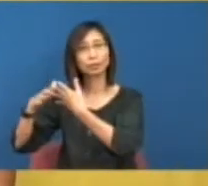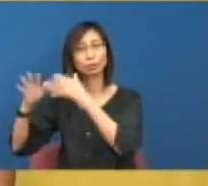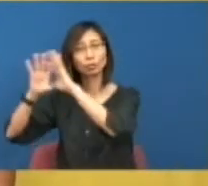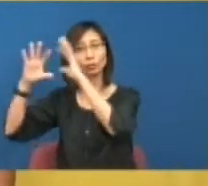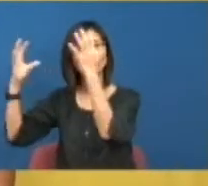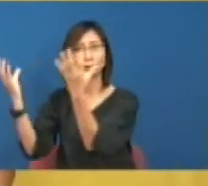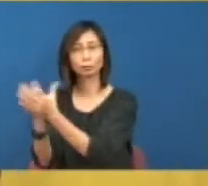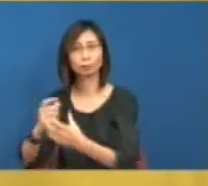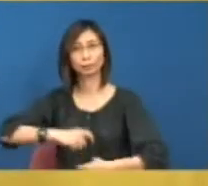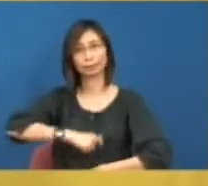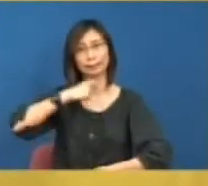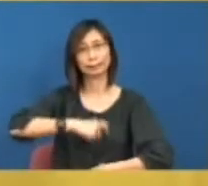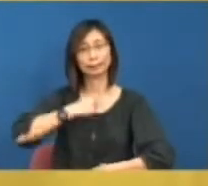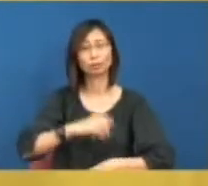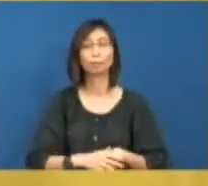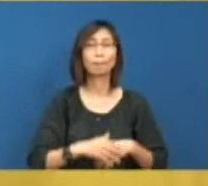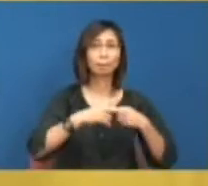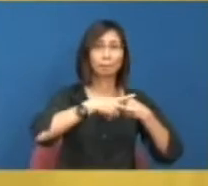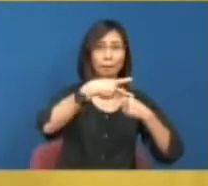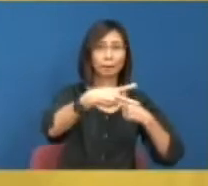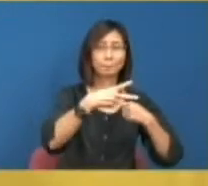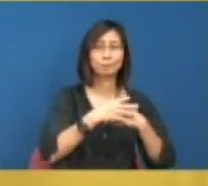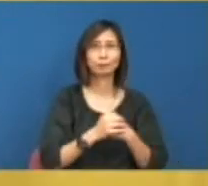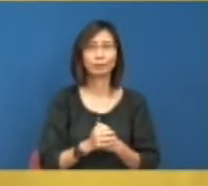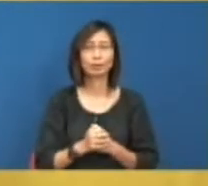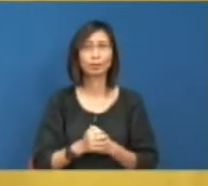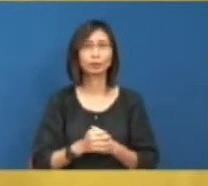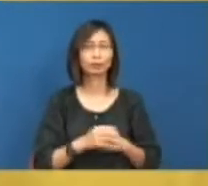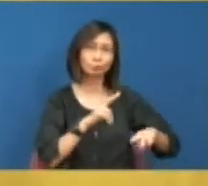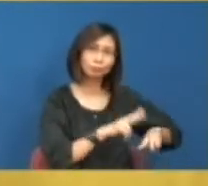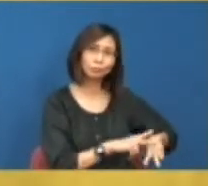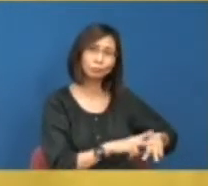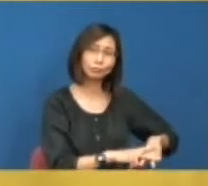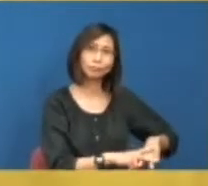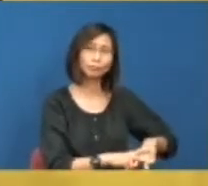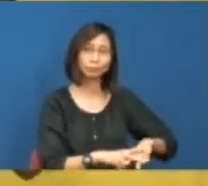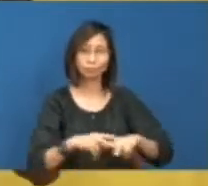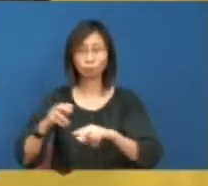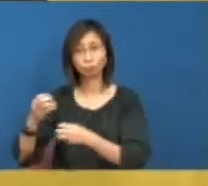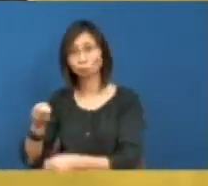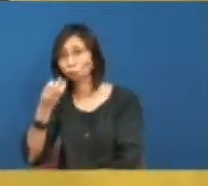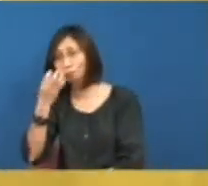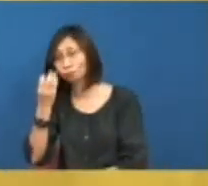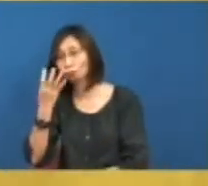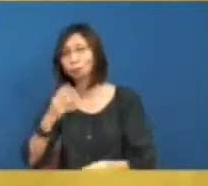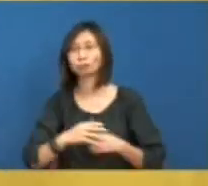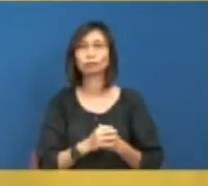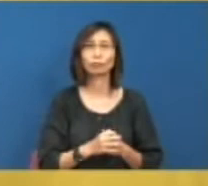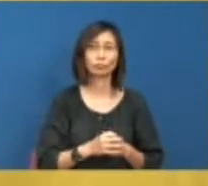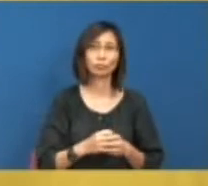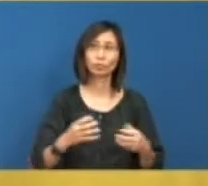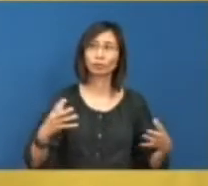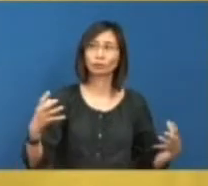人。第二個的看法就是說，既然間中共和香港的資產階級